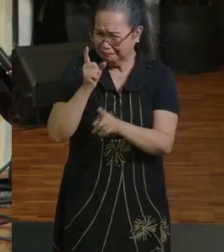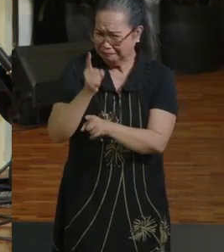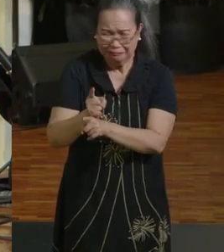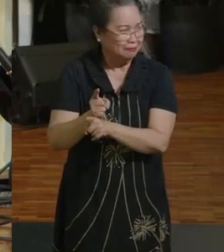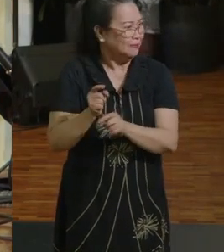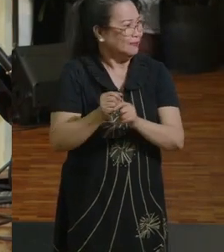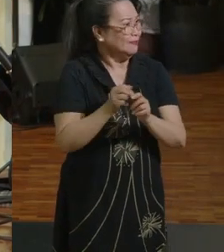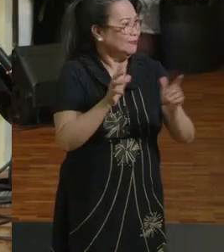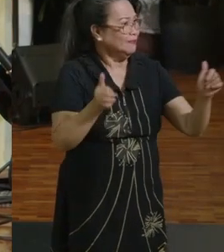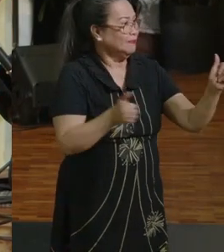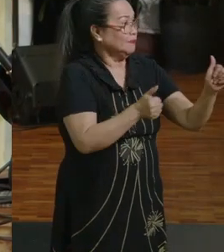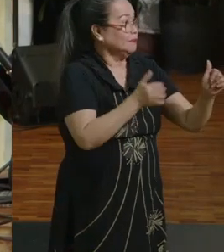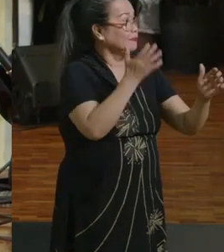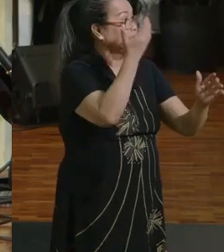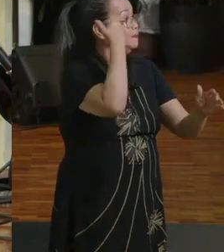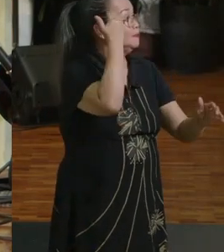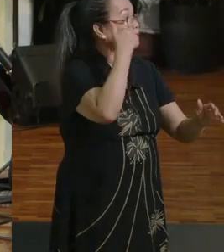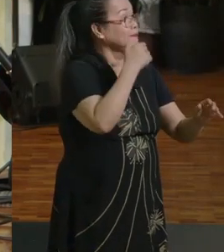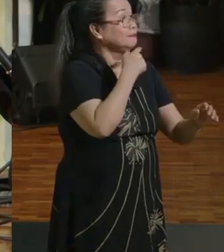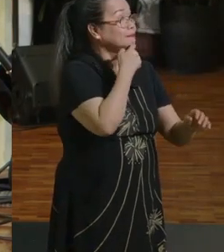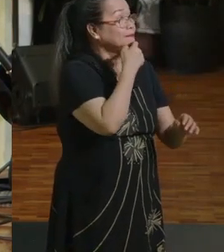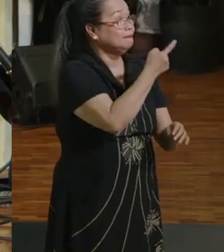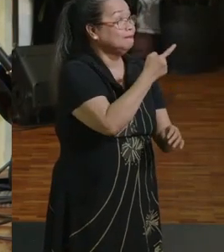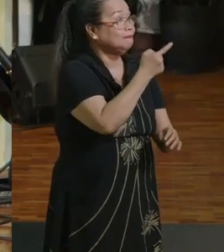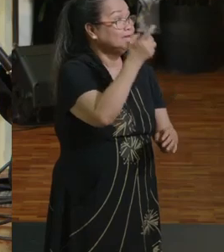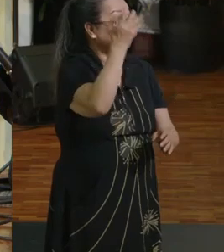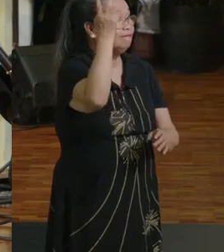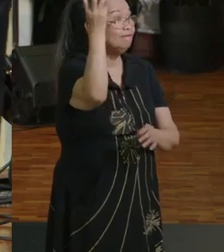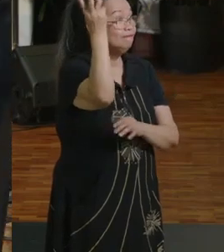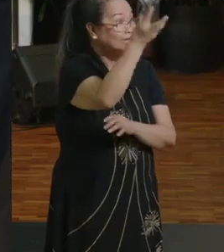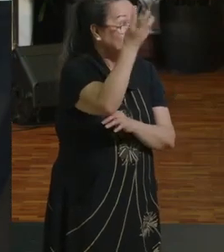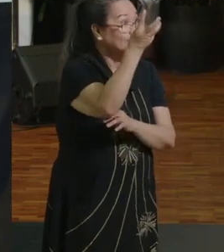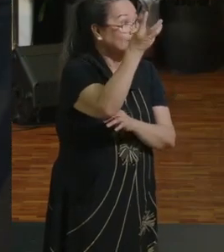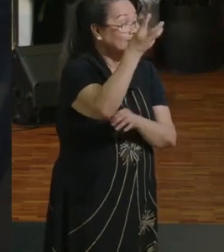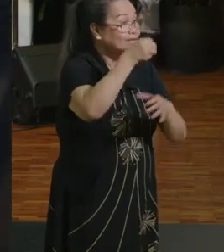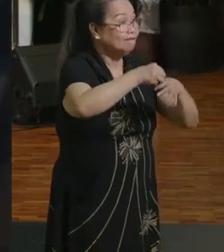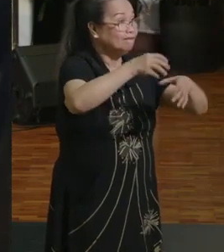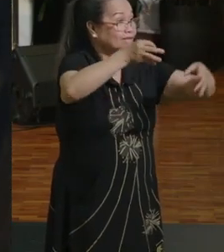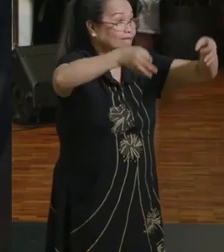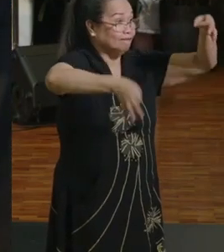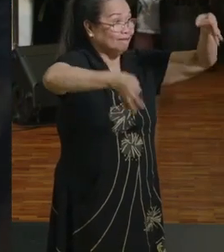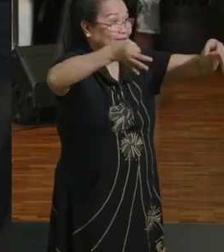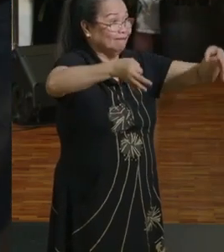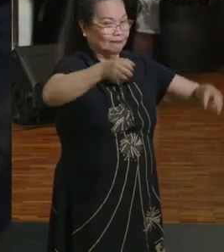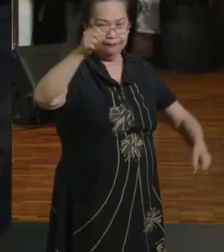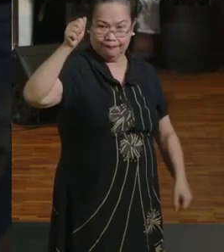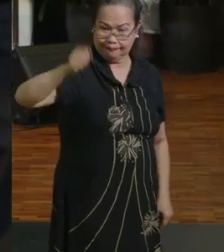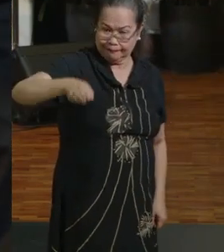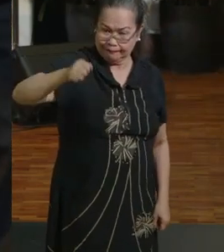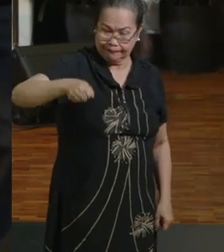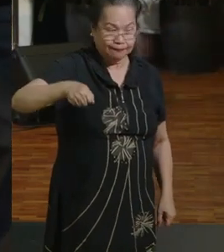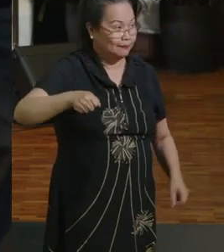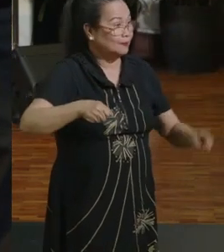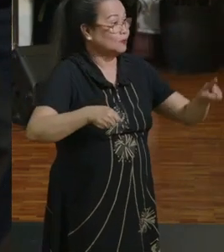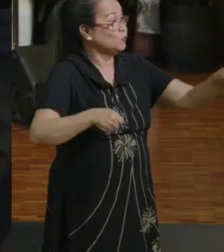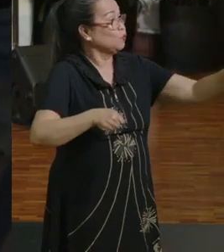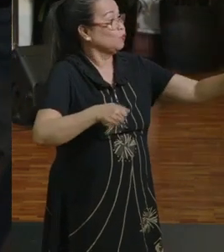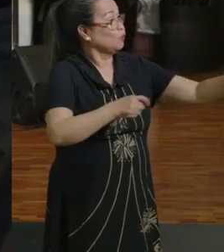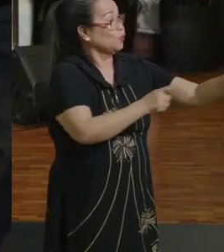Noon nga, bawal maging testigo sa isang court case ang babae.